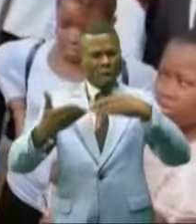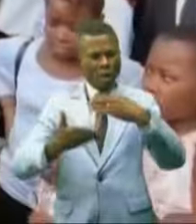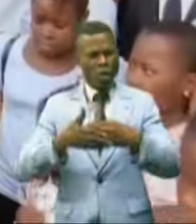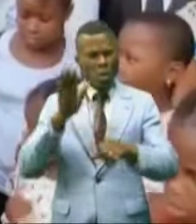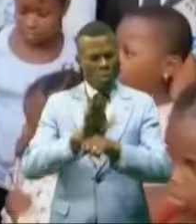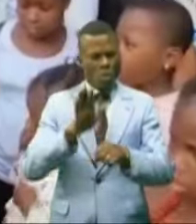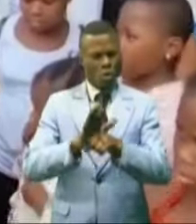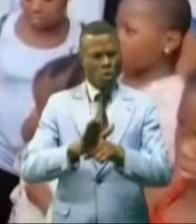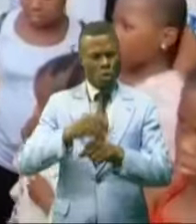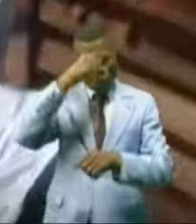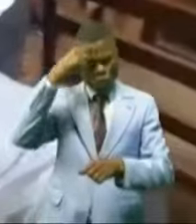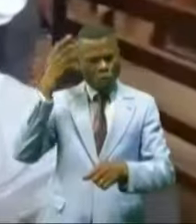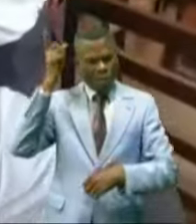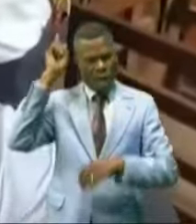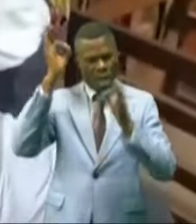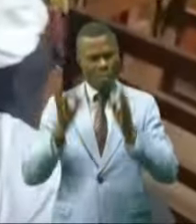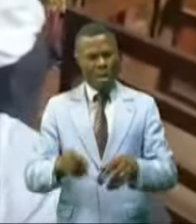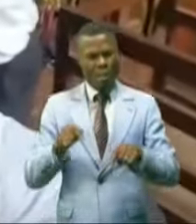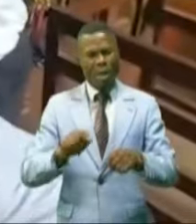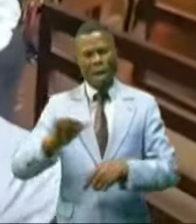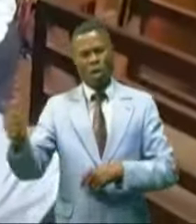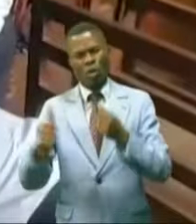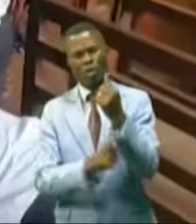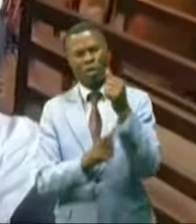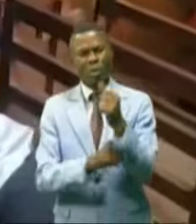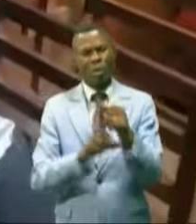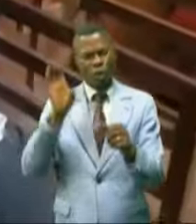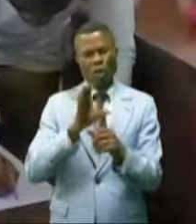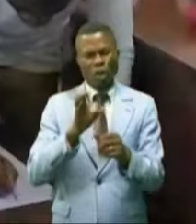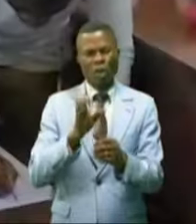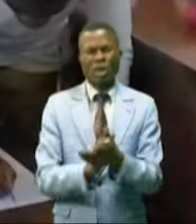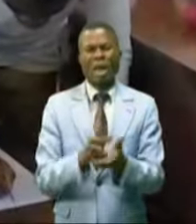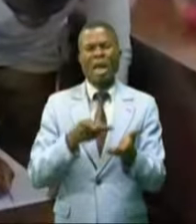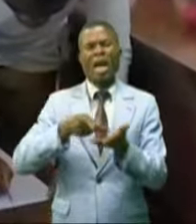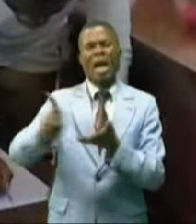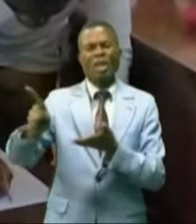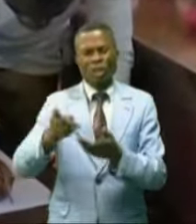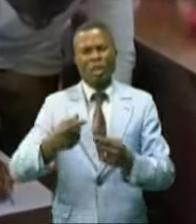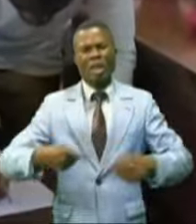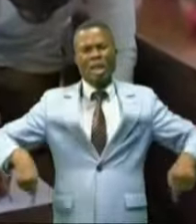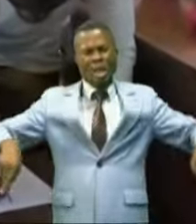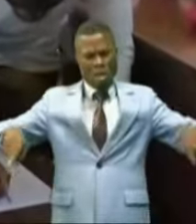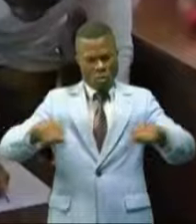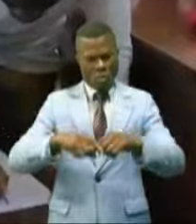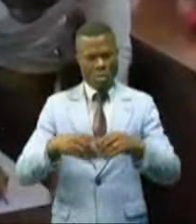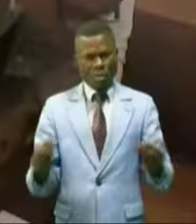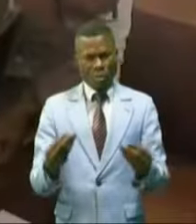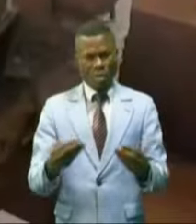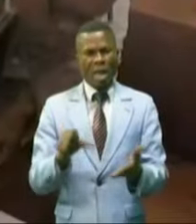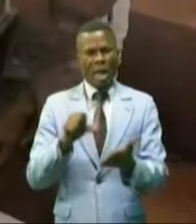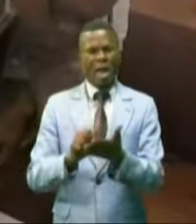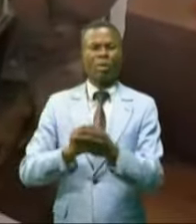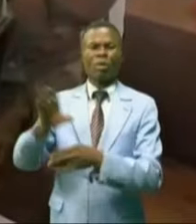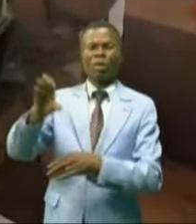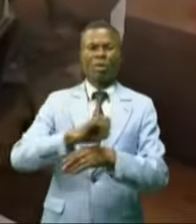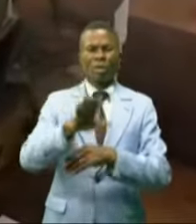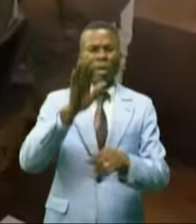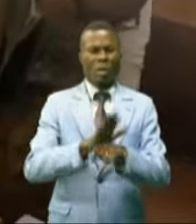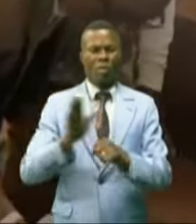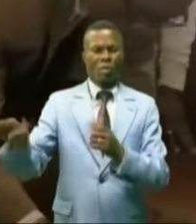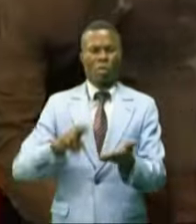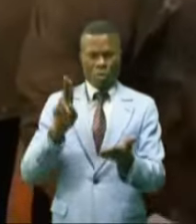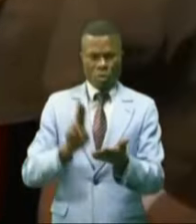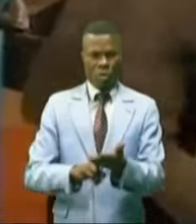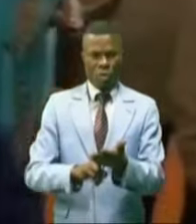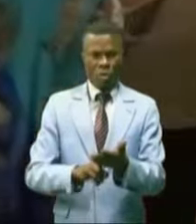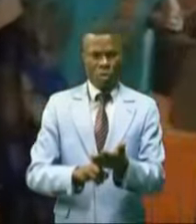qui nous accueillent comme ça? Pour décourager ces velléités, l'église locale a lancé une pétition qui a recueilli des milliers de signatures